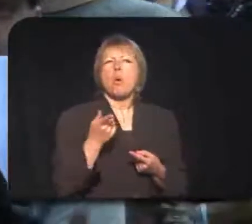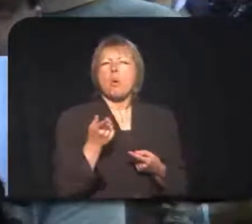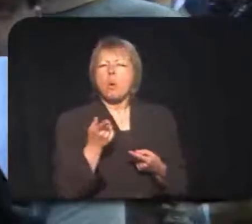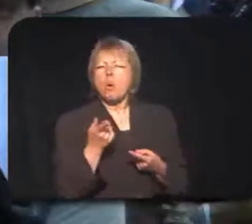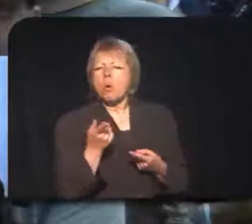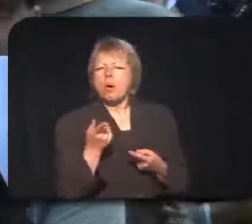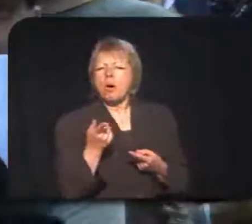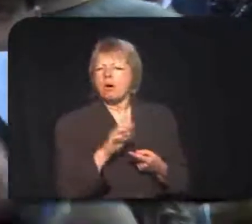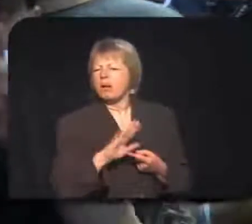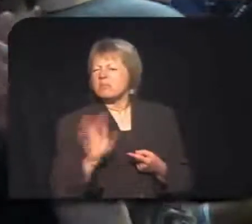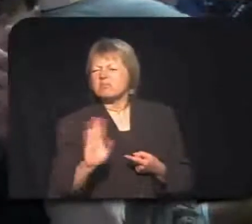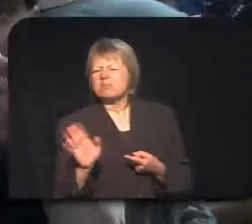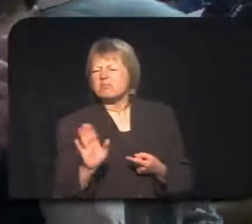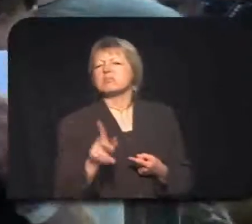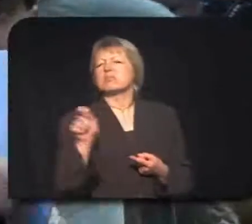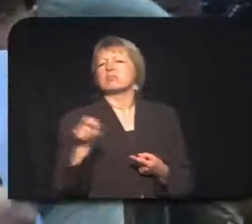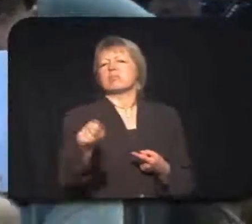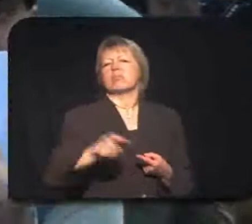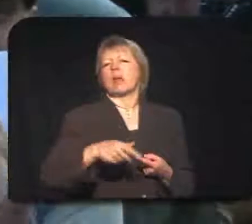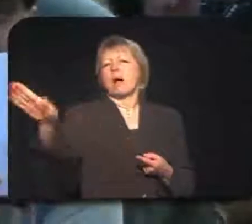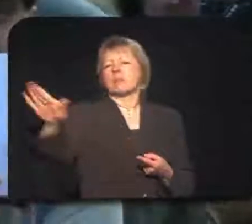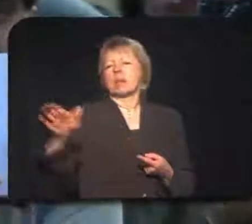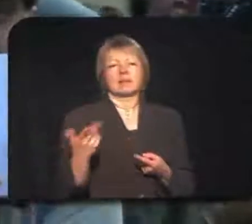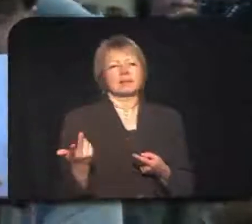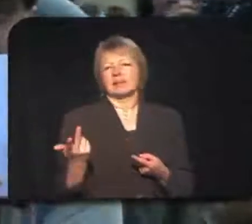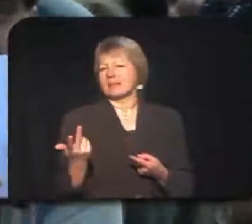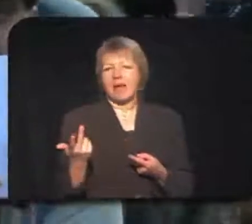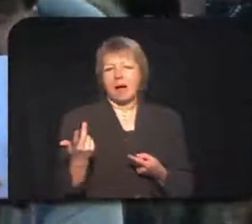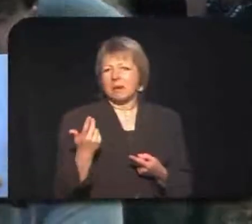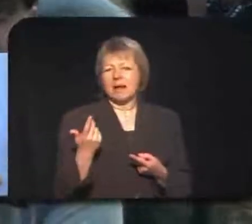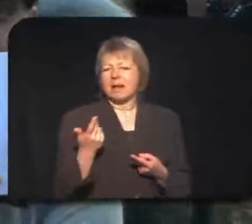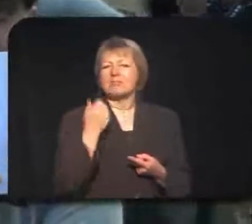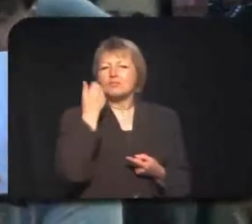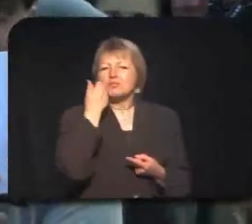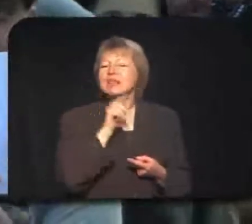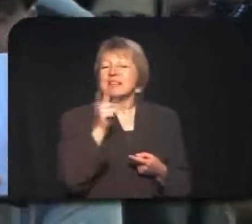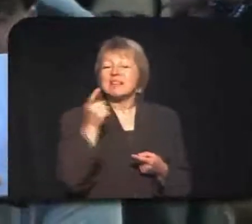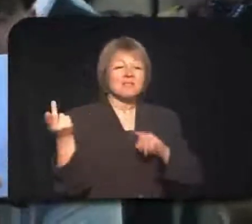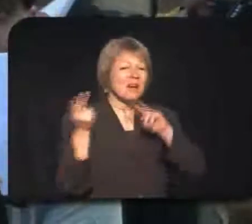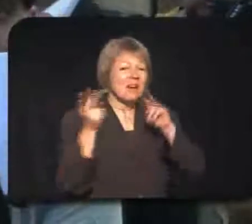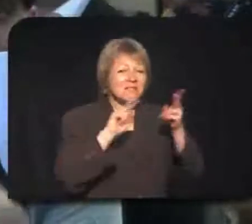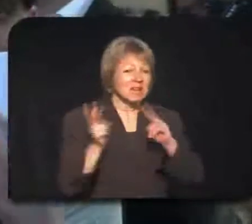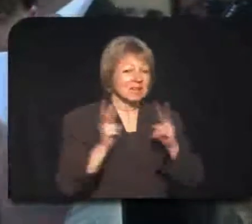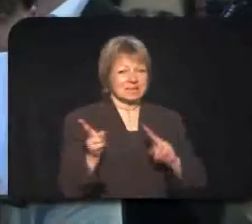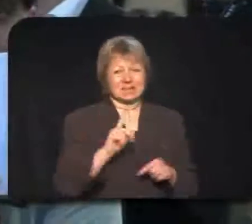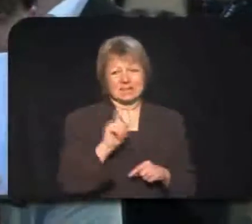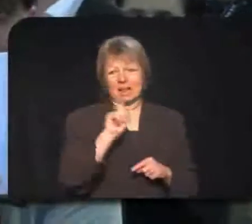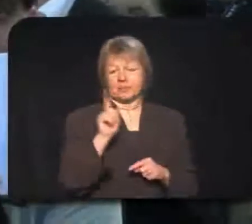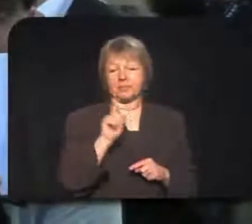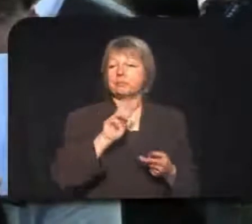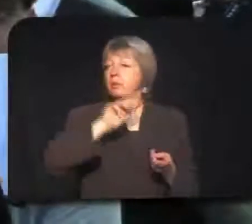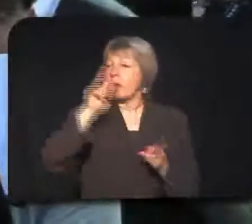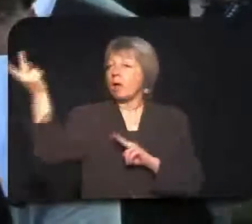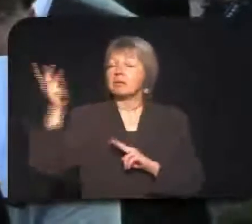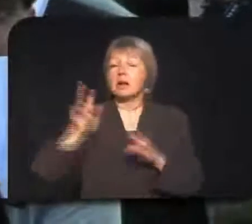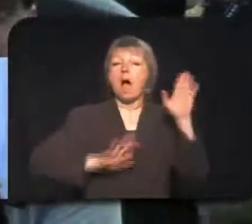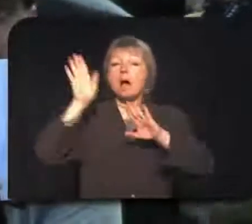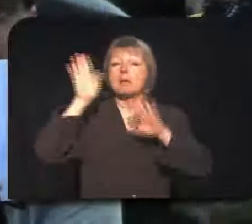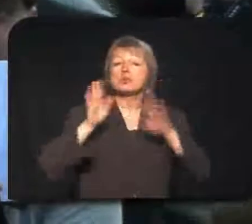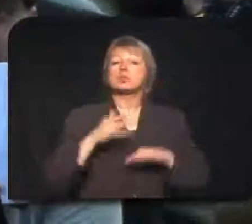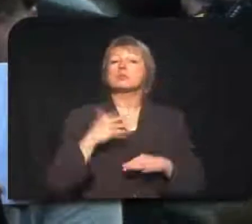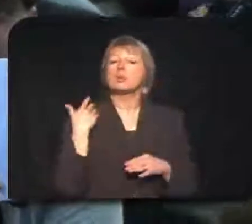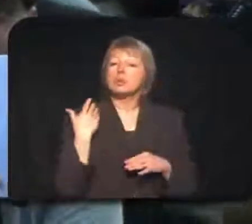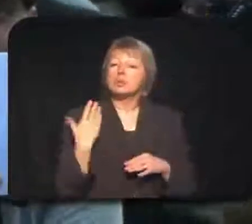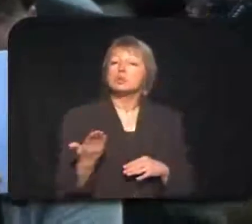Sachen dann auch entsprechend hinterher hoch wurden das verwechselt man manchmal leicht weil man das gewohnt ist bei anderen Abstimmungen sein